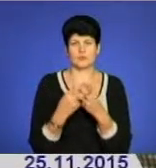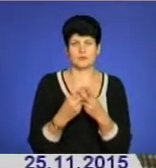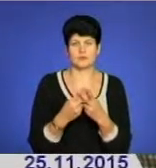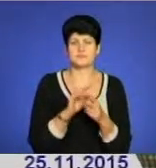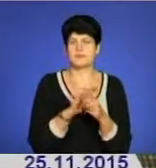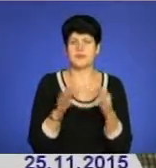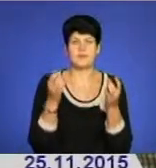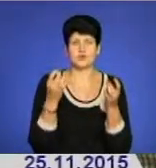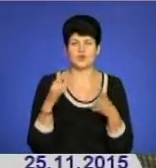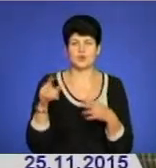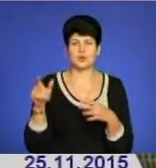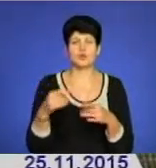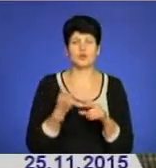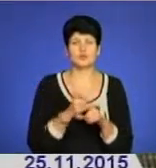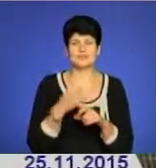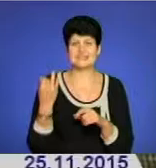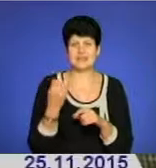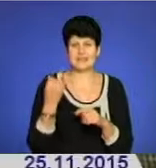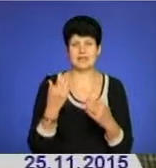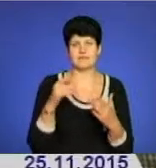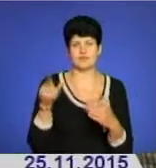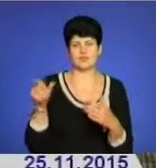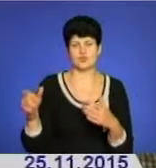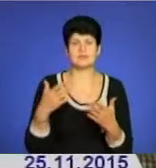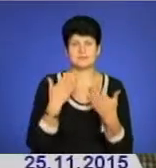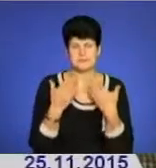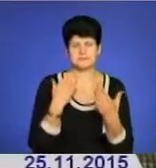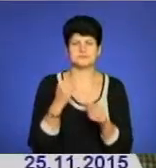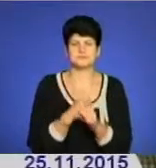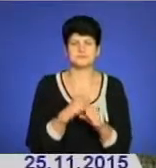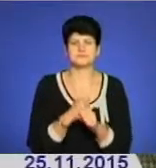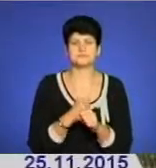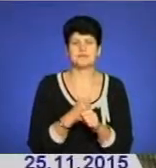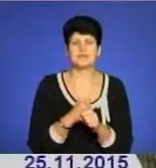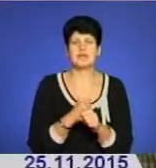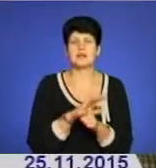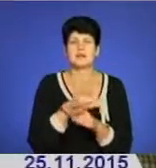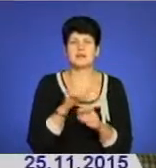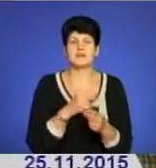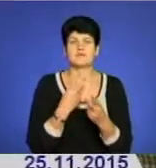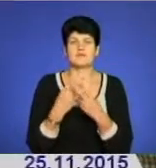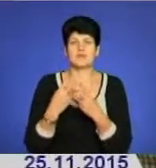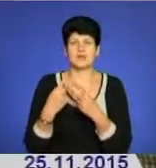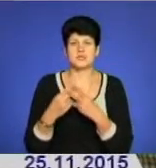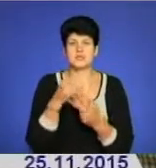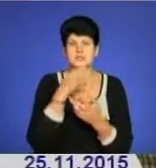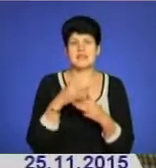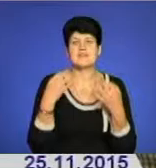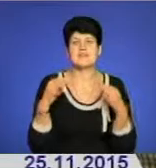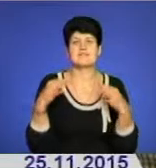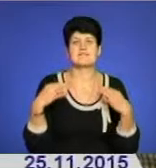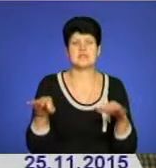непроста аудиторія, але дуже цікава аудиторія, з ними цікаво працювати. Самі в'язні колонії назвали його «вільна зона», тобто